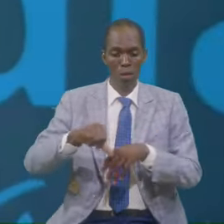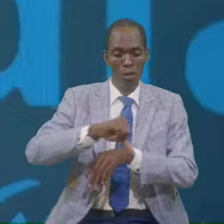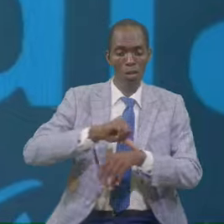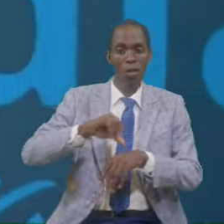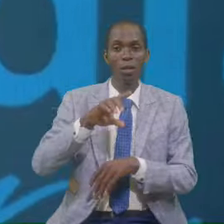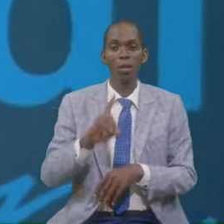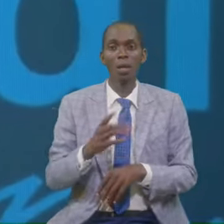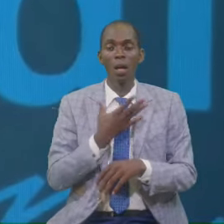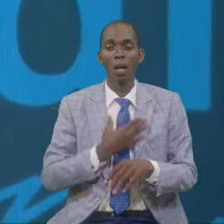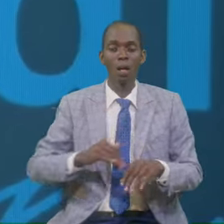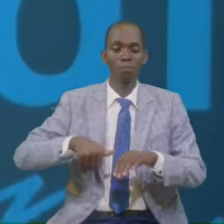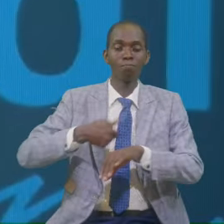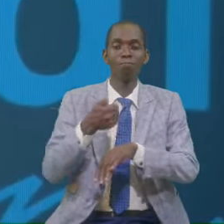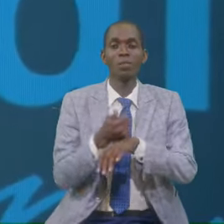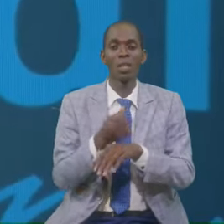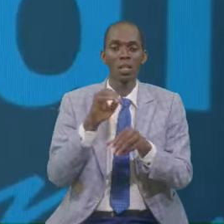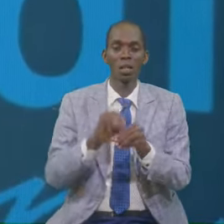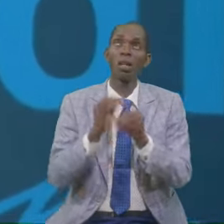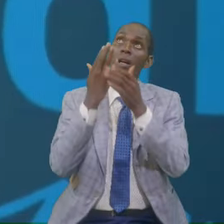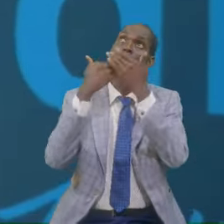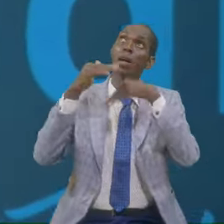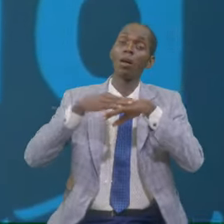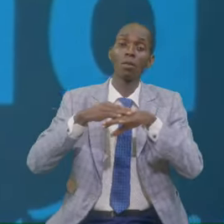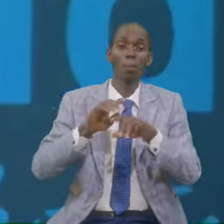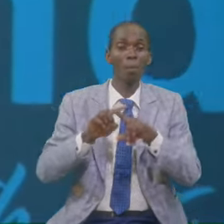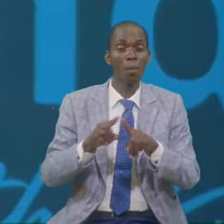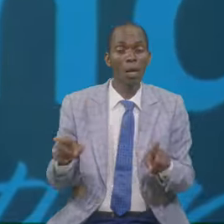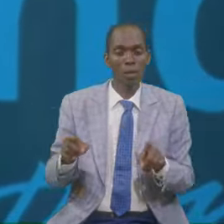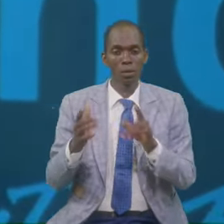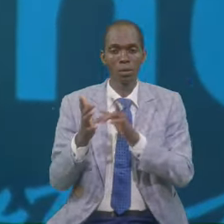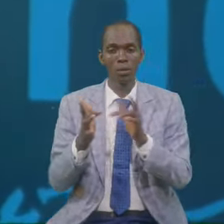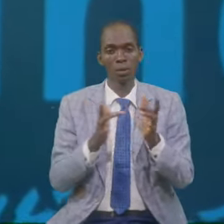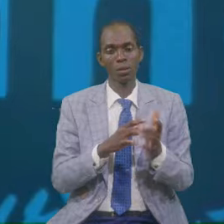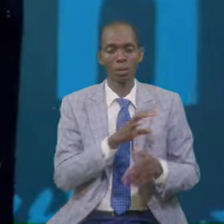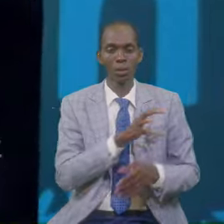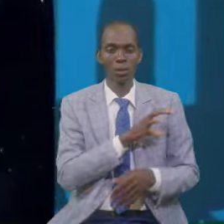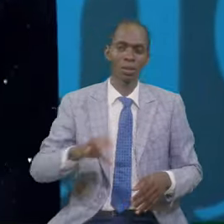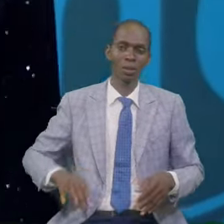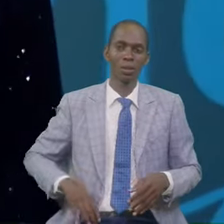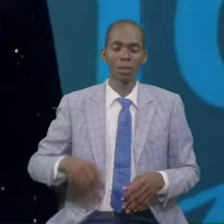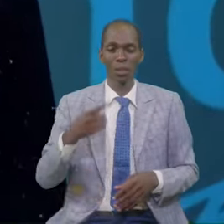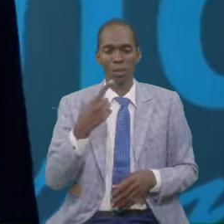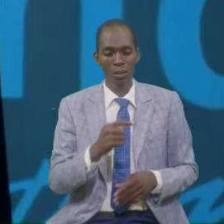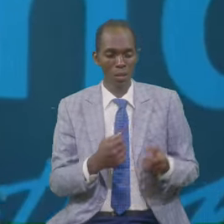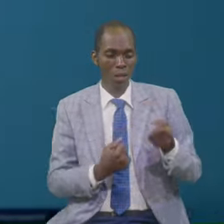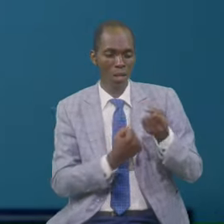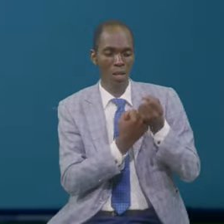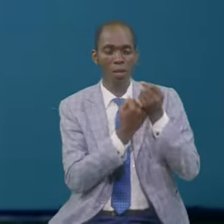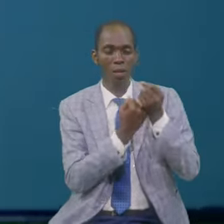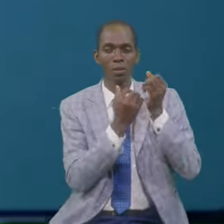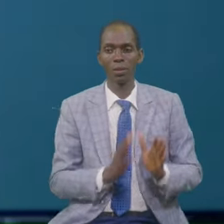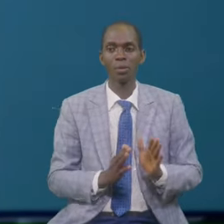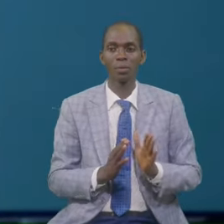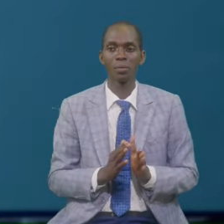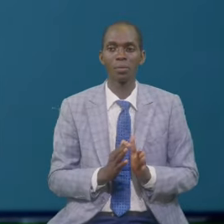approved in heaven except Jesus Christ the advocate. భూమి మీద ఏ దేశములోనైనా